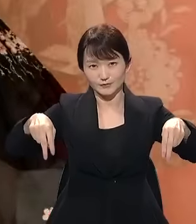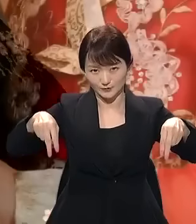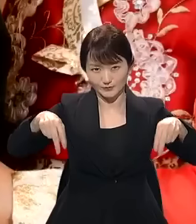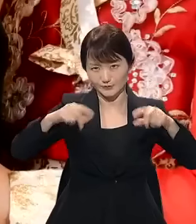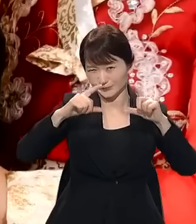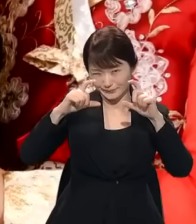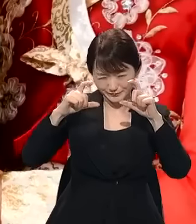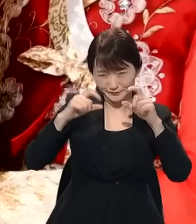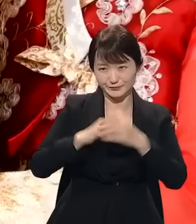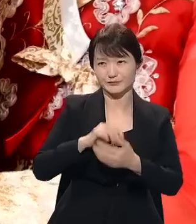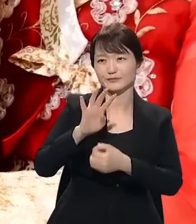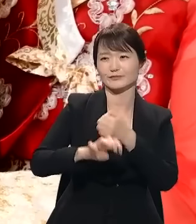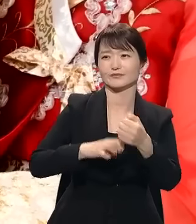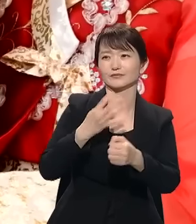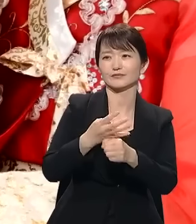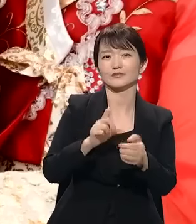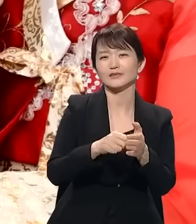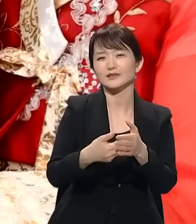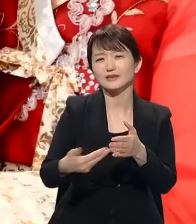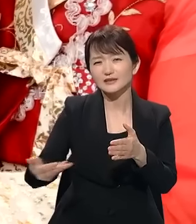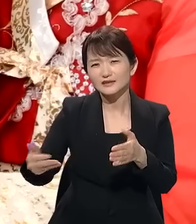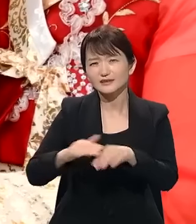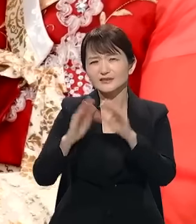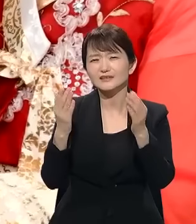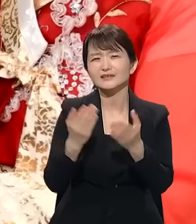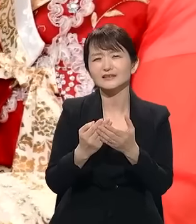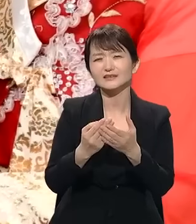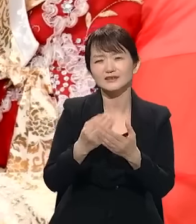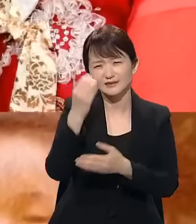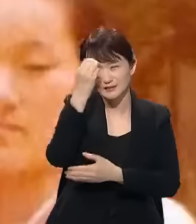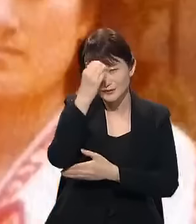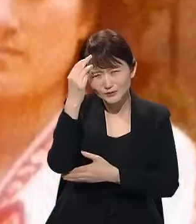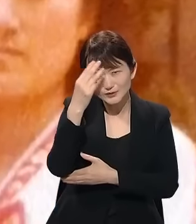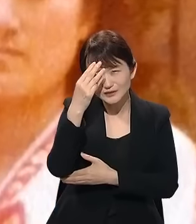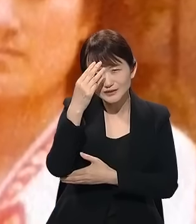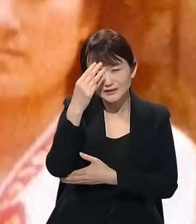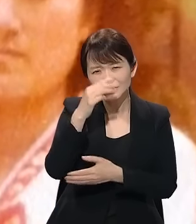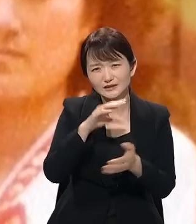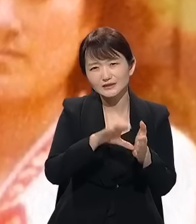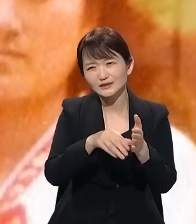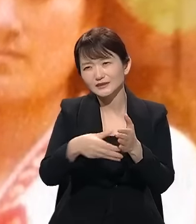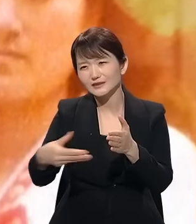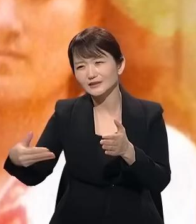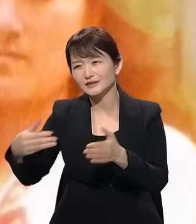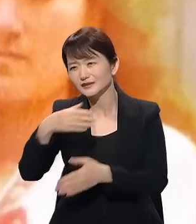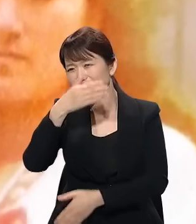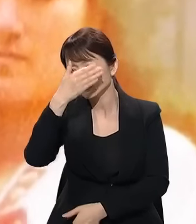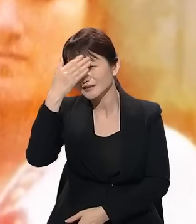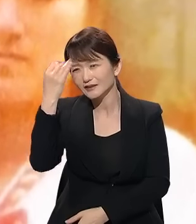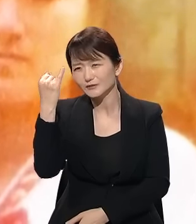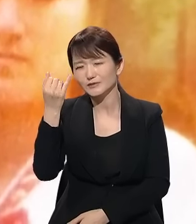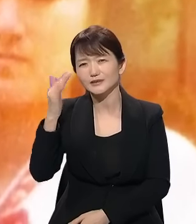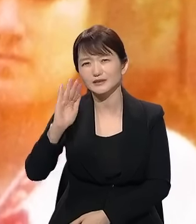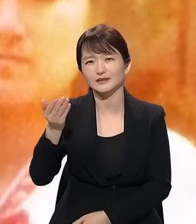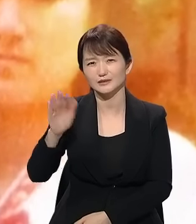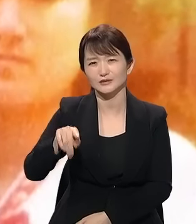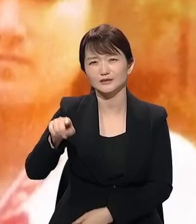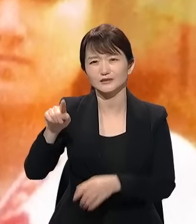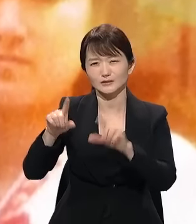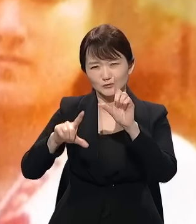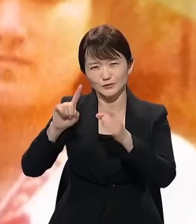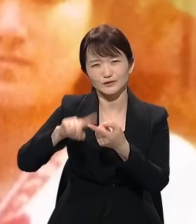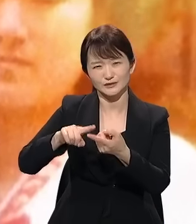하셨다는 겁니다. 44년이 흘러서 다들 풋풋한 여고생에서 할머니가 되셨지만 그래도 그 모습은 그대로